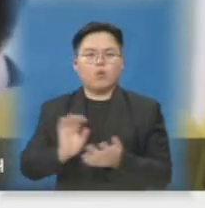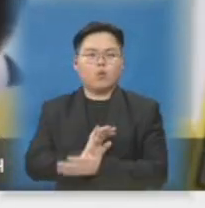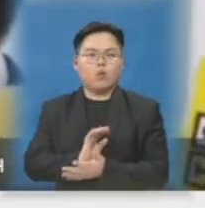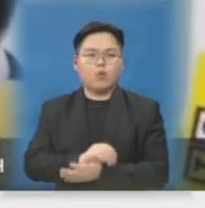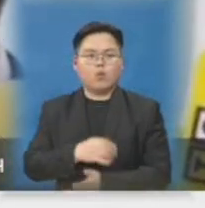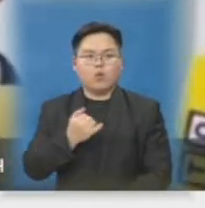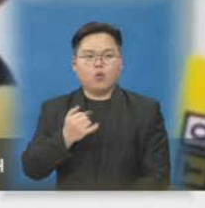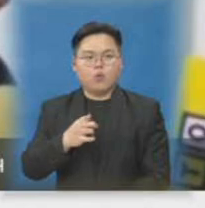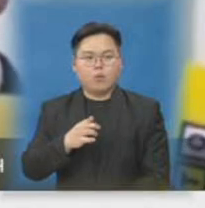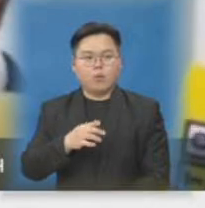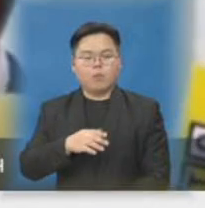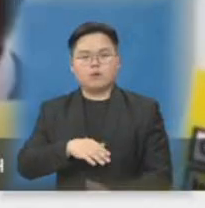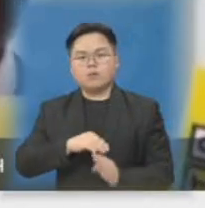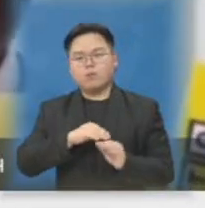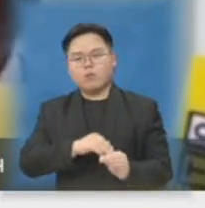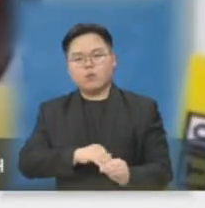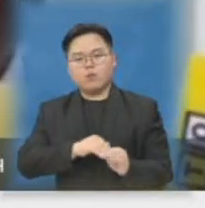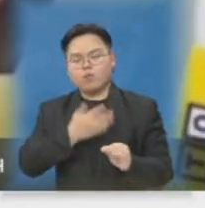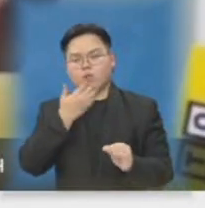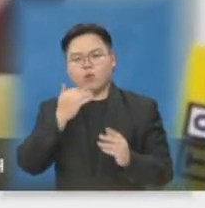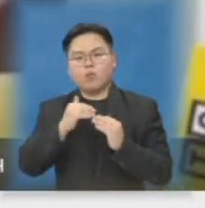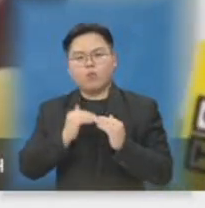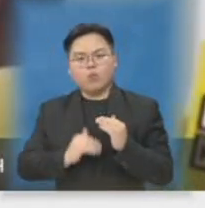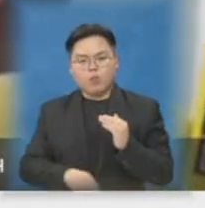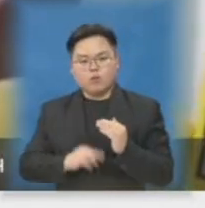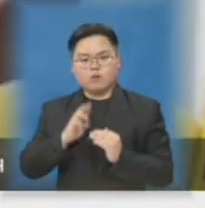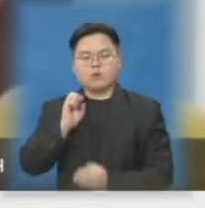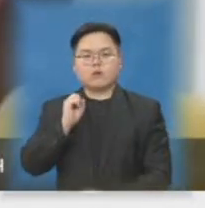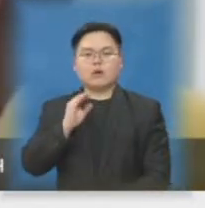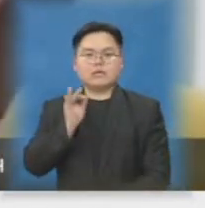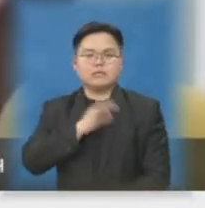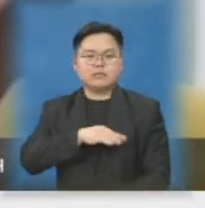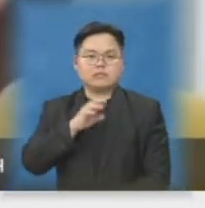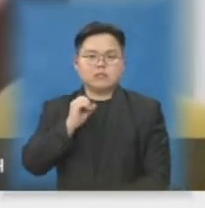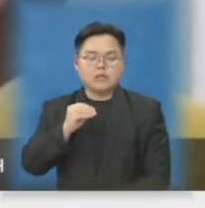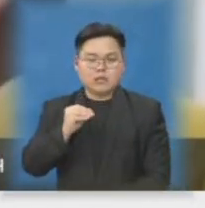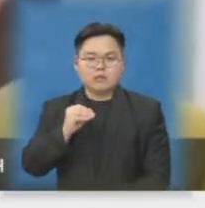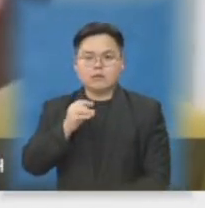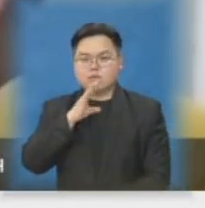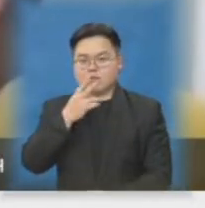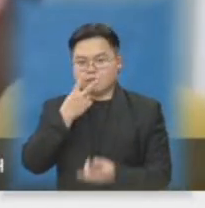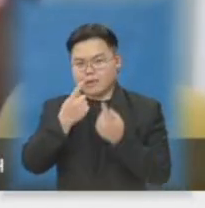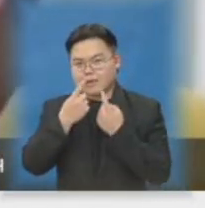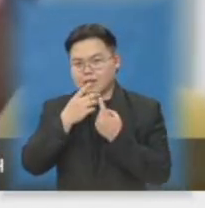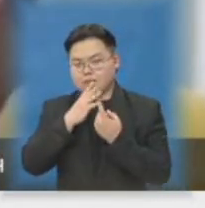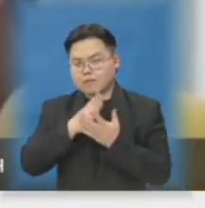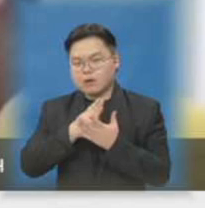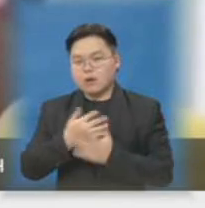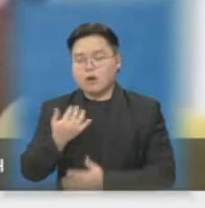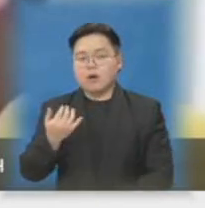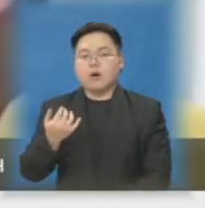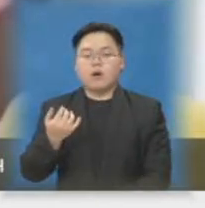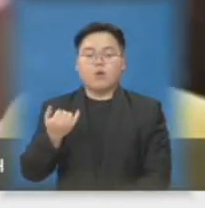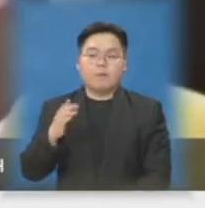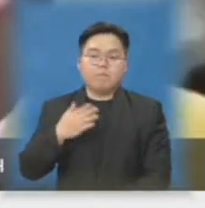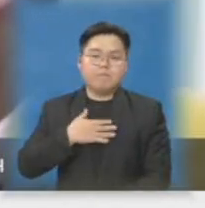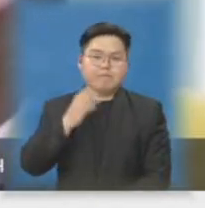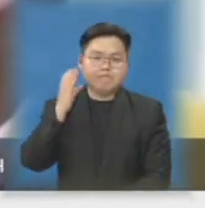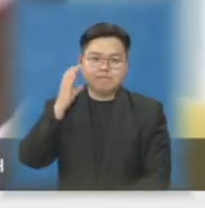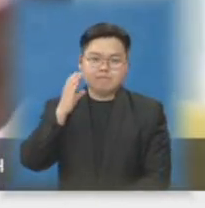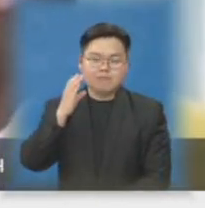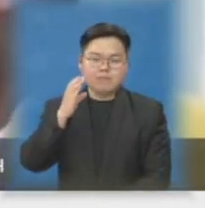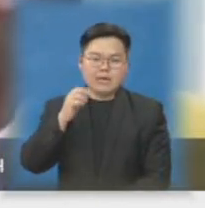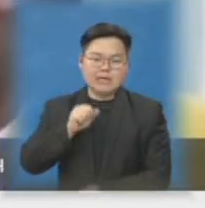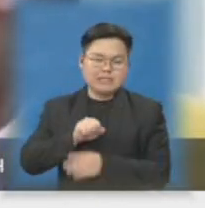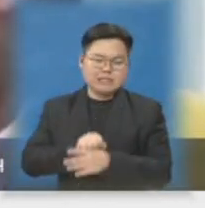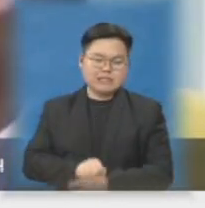нийслэл цомын төвчрлэлийг бууруулахад одоо ашиглах уу нийтийн тээврийн энэ нөгөө оргил цагийн